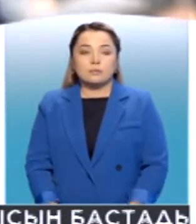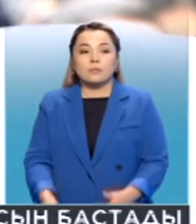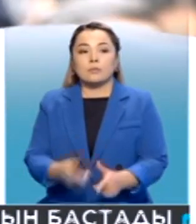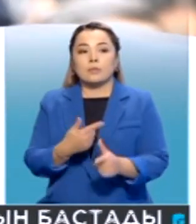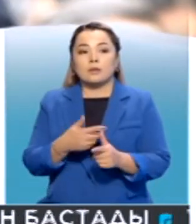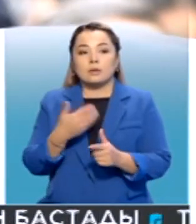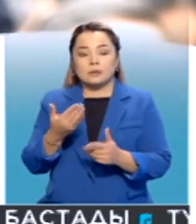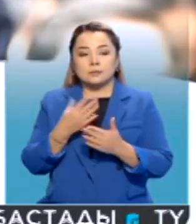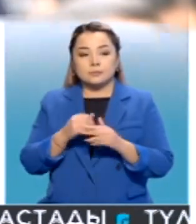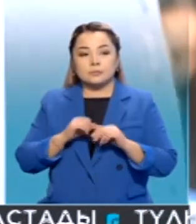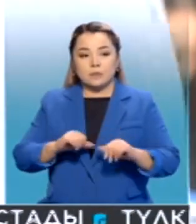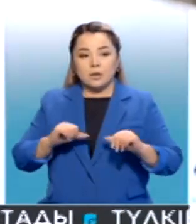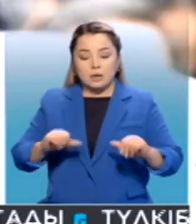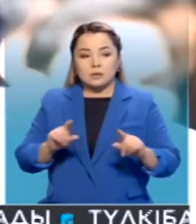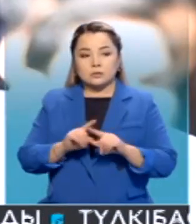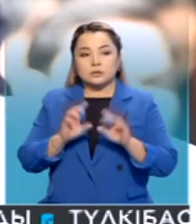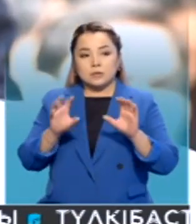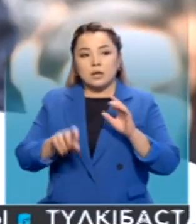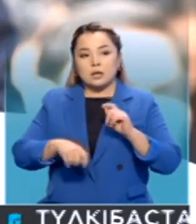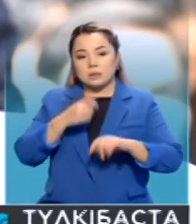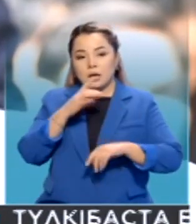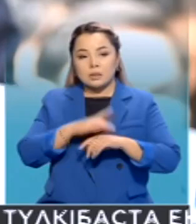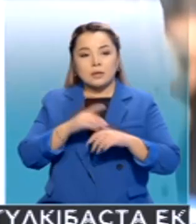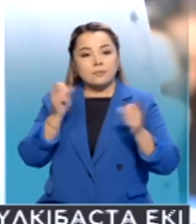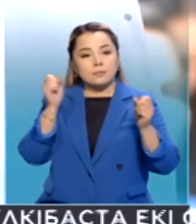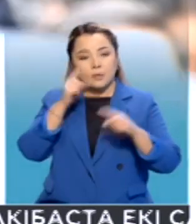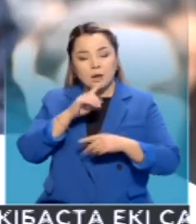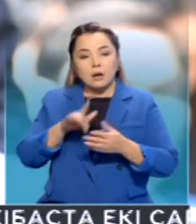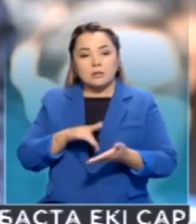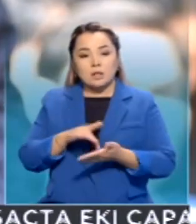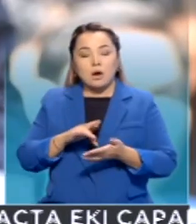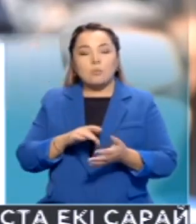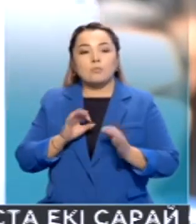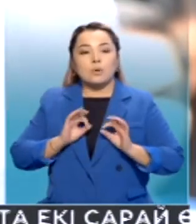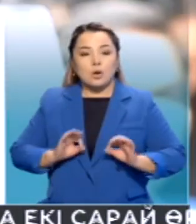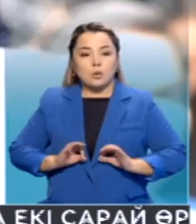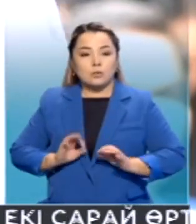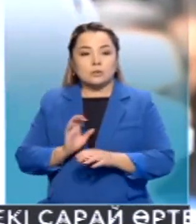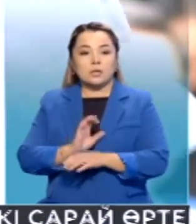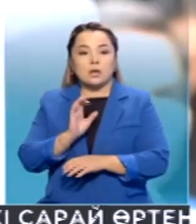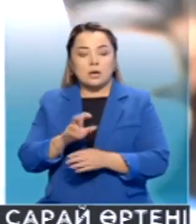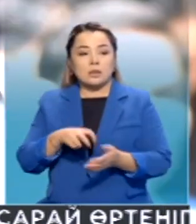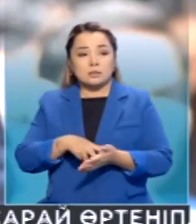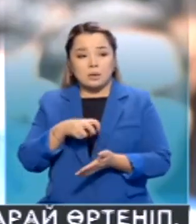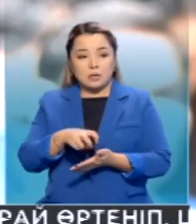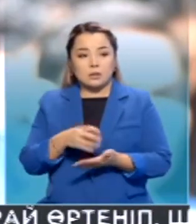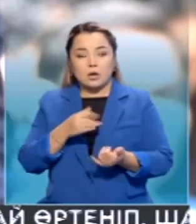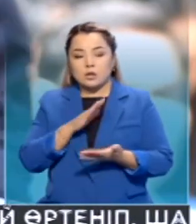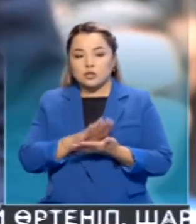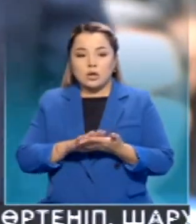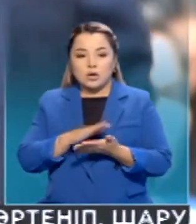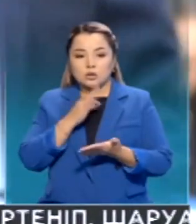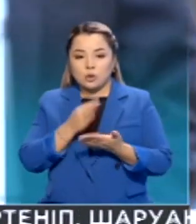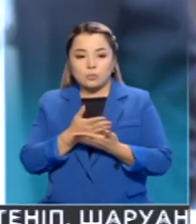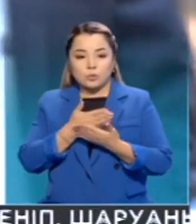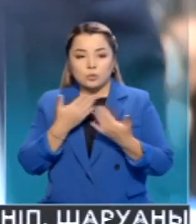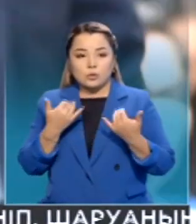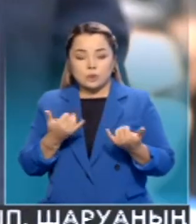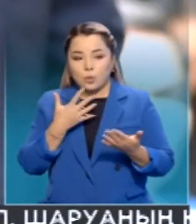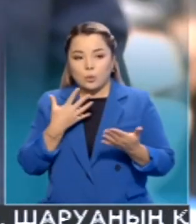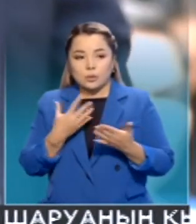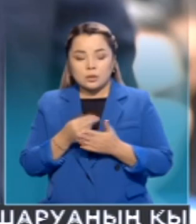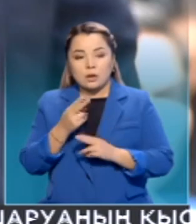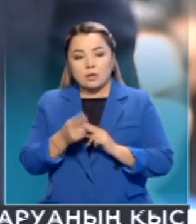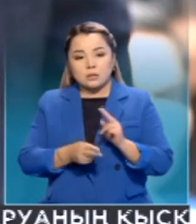Аталған комиссияның сәрекеті заңсыз деп ойлаймыз. Біз қалалық прокуратураға хат жолдағанбыз, бірақ әлі күнге дейін жауап келмеді. Сондықтан